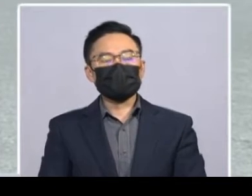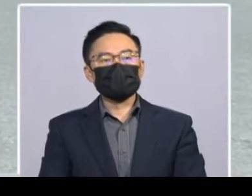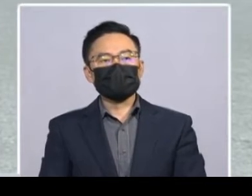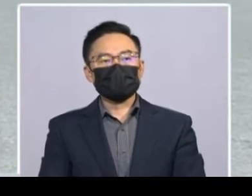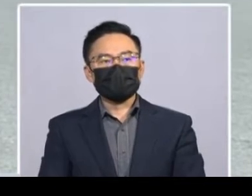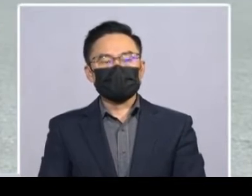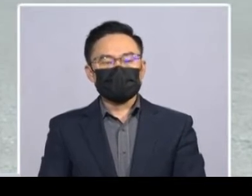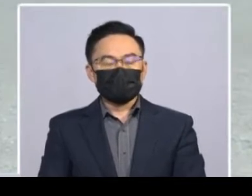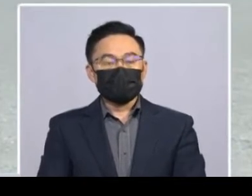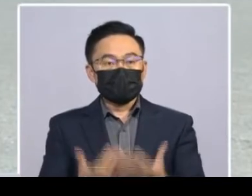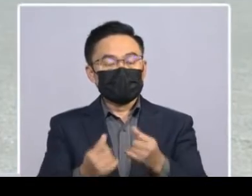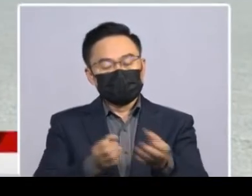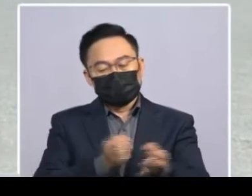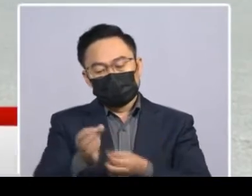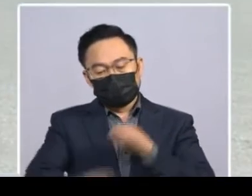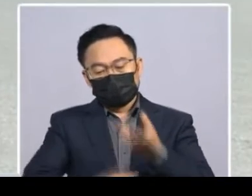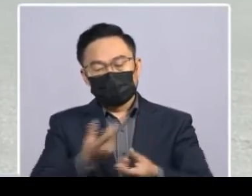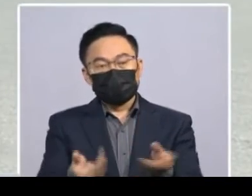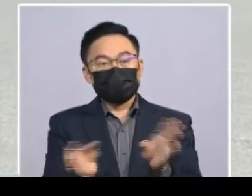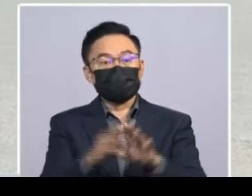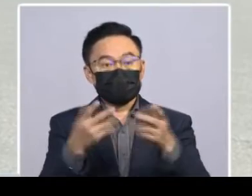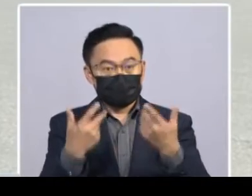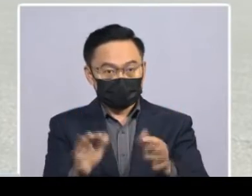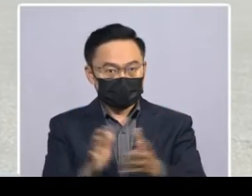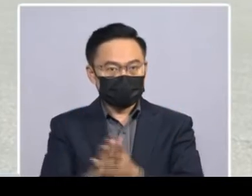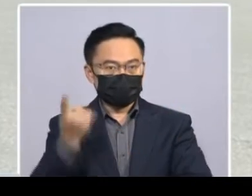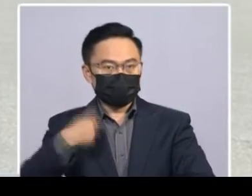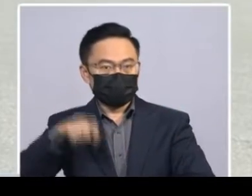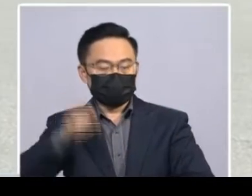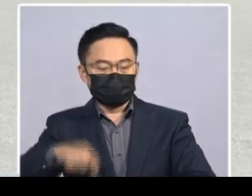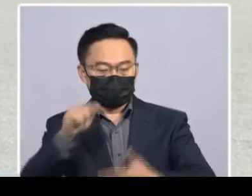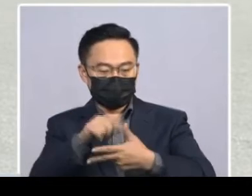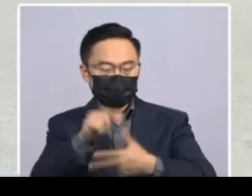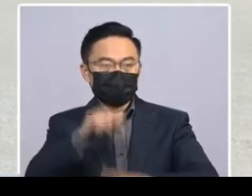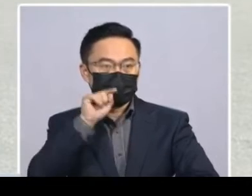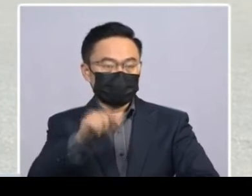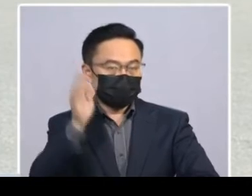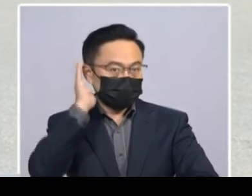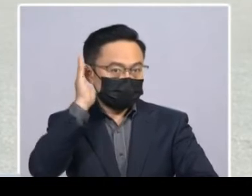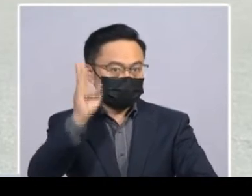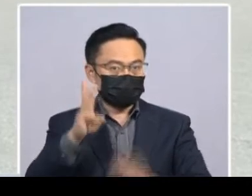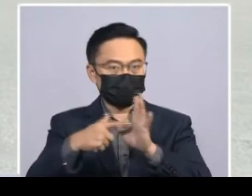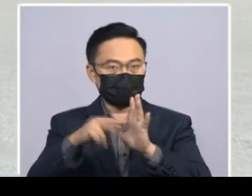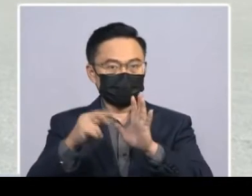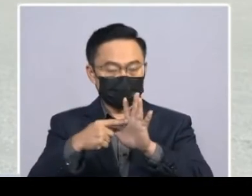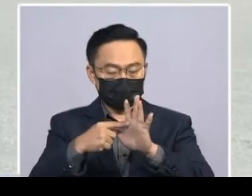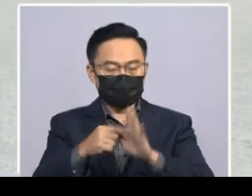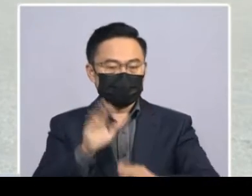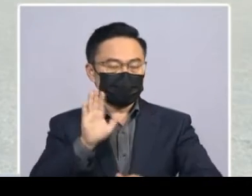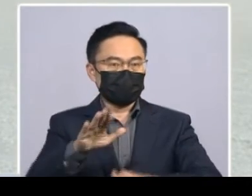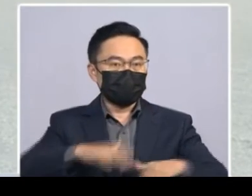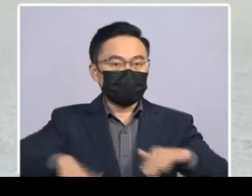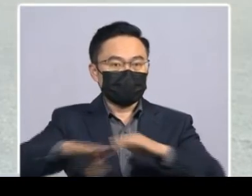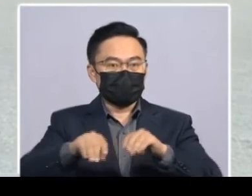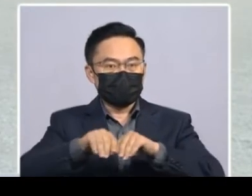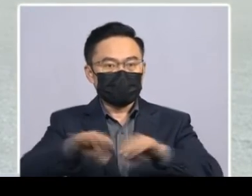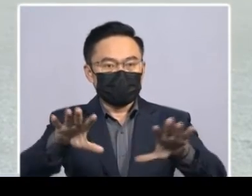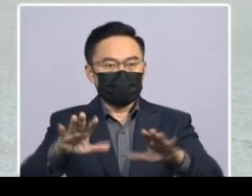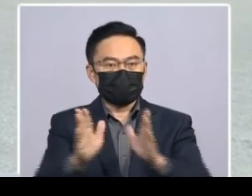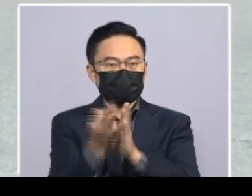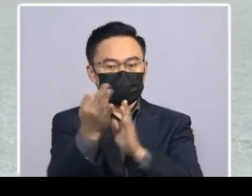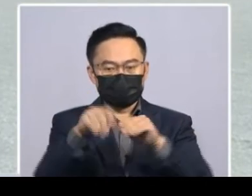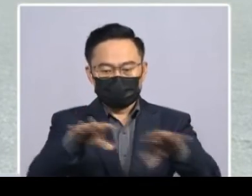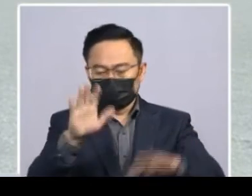หลังการแถลงปิดคดีแล้วศาลได้กำชับนะคะว่าห้ามนายวัฒนานั้นนำเอกสารที่มาชี้แจงออกมาเผยแพร่ผ่าน